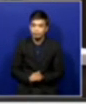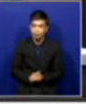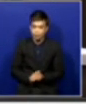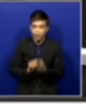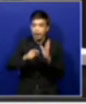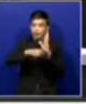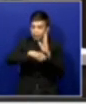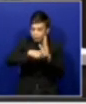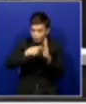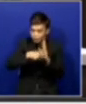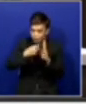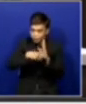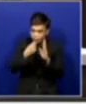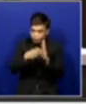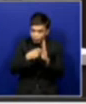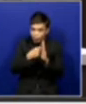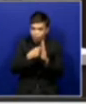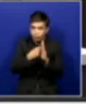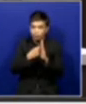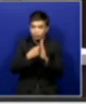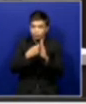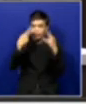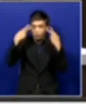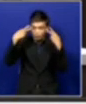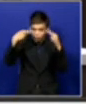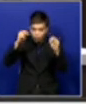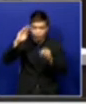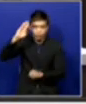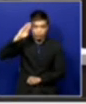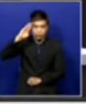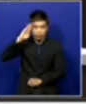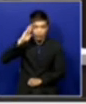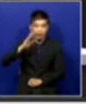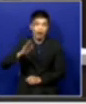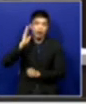ลที่ท่านนายกรัฐมนตรีได้แถลง